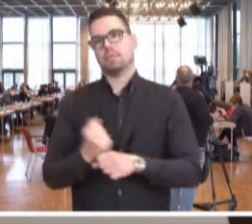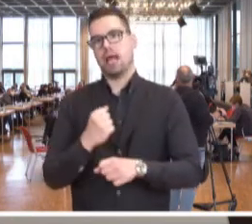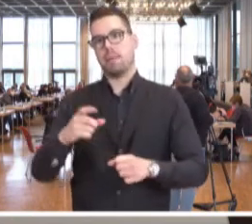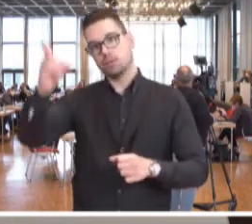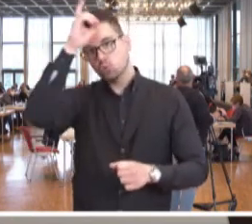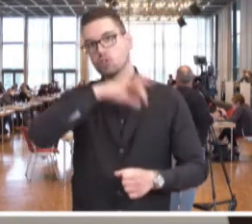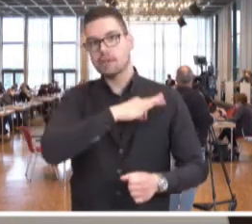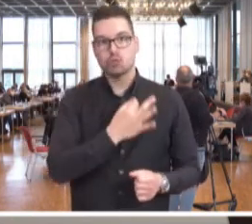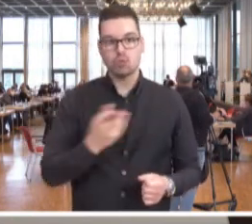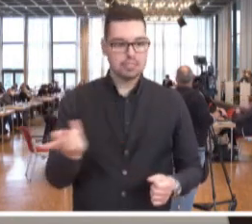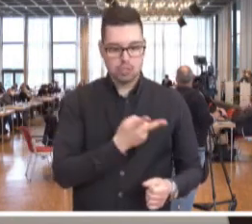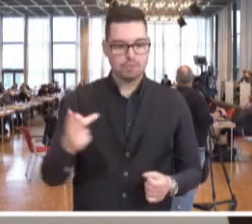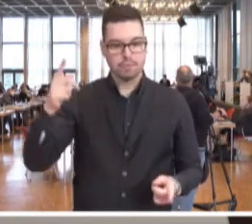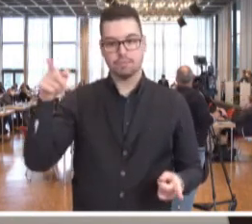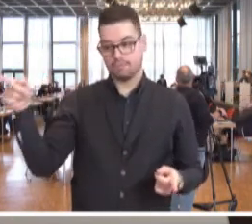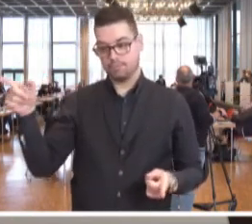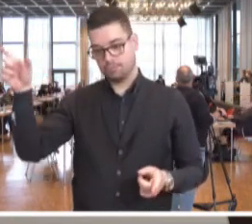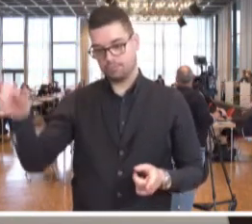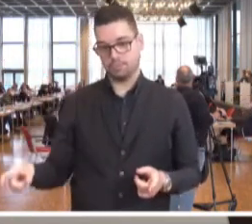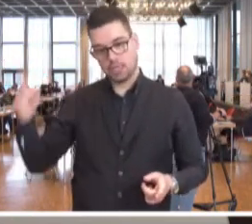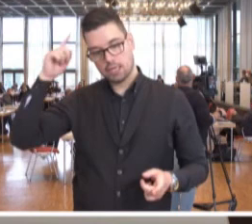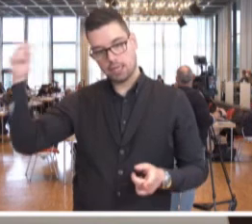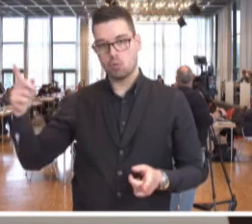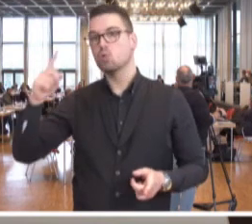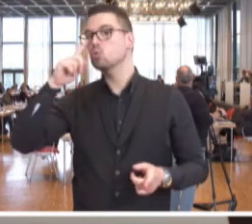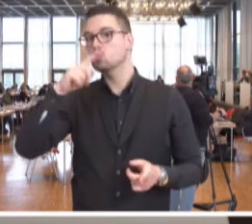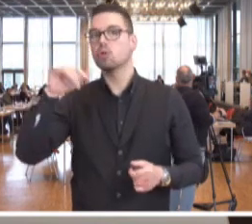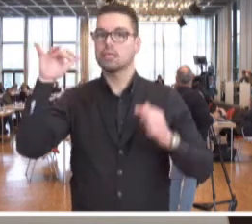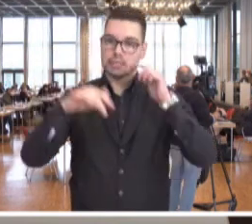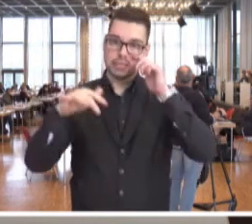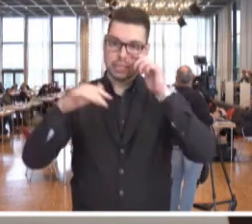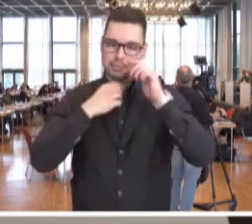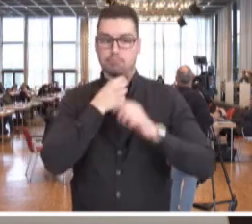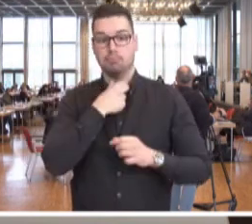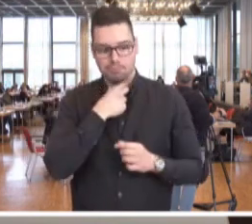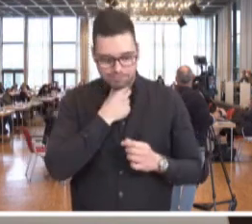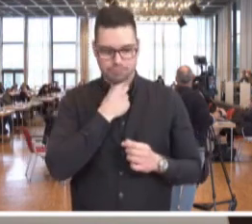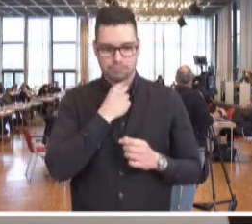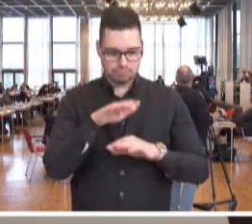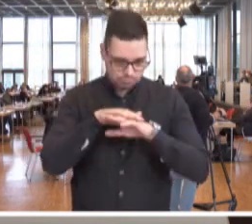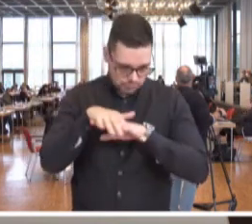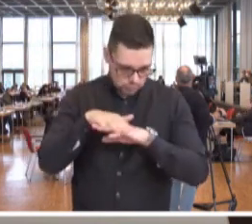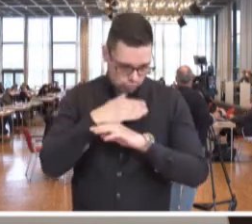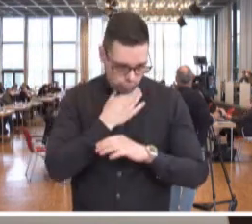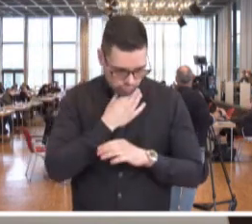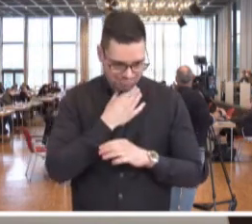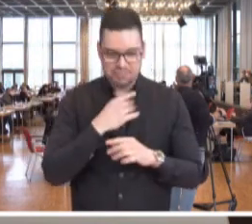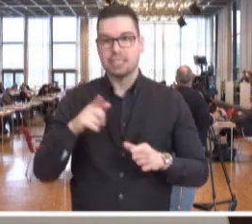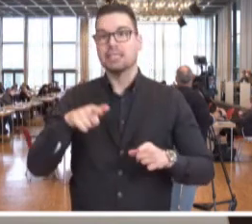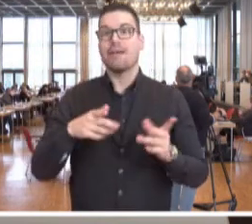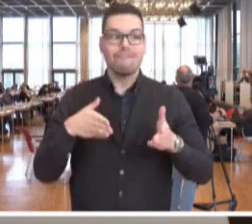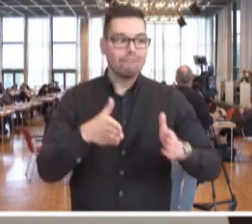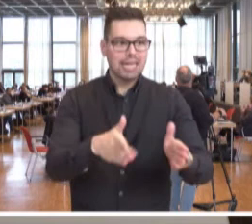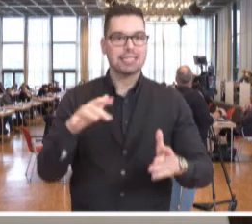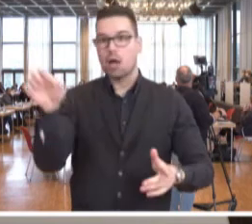Staaten, weil er der Überzeugung ist, dass nur dann Europa, Entschuldigung, seinen Weg finden wird. Dass nur